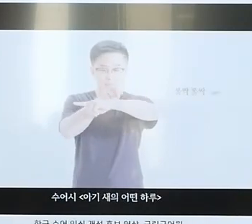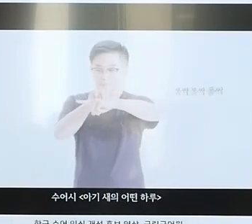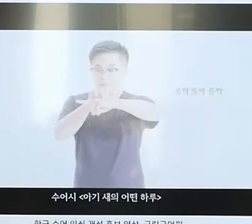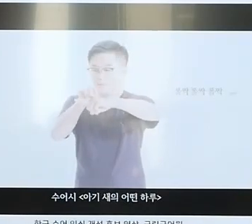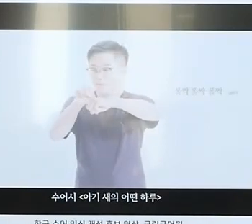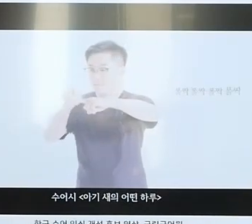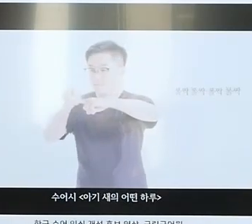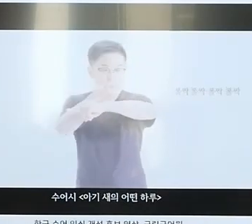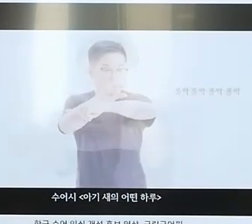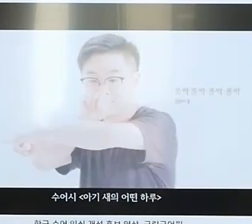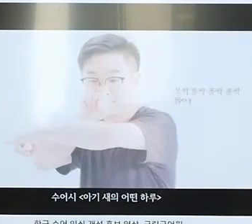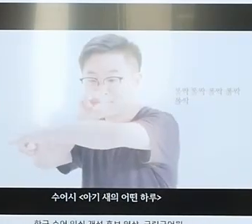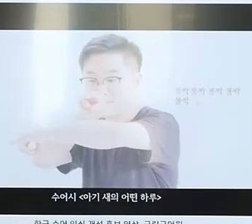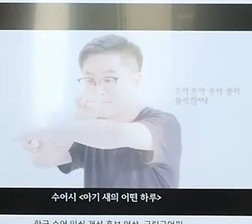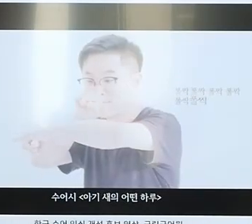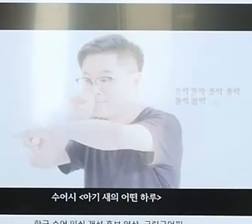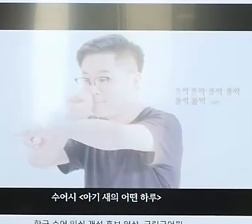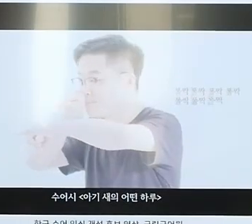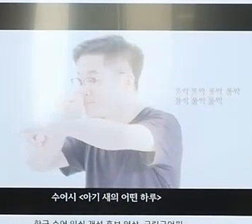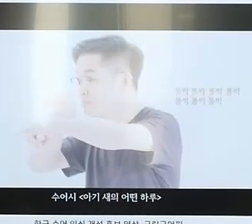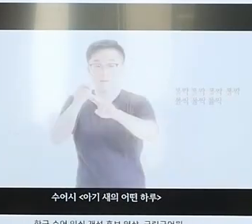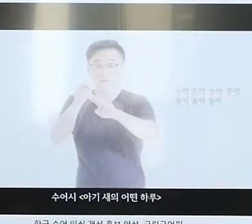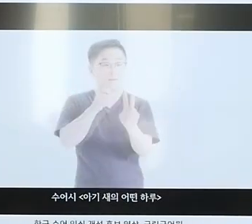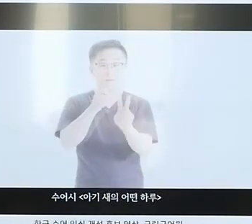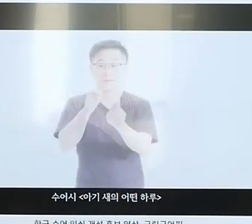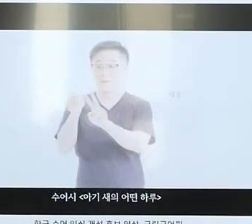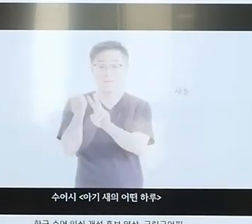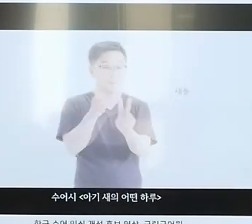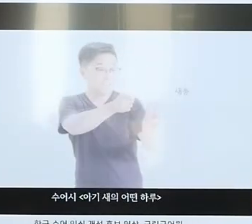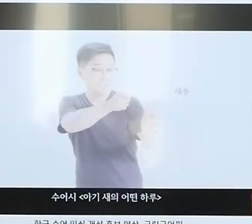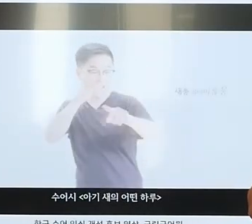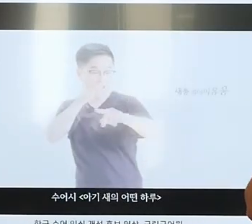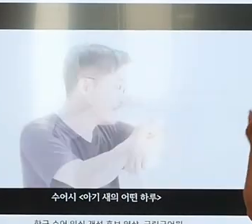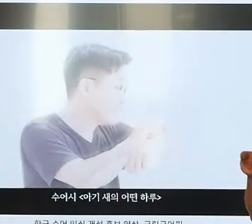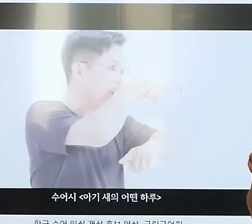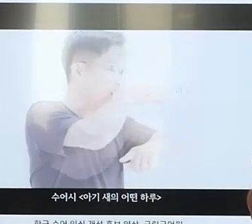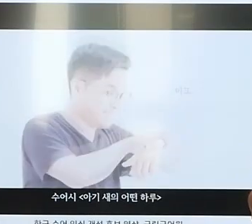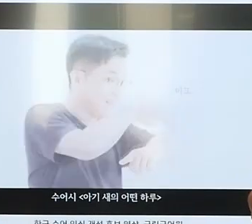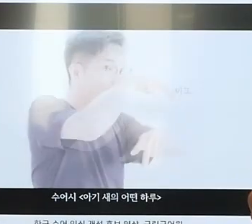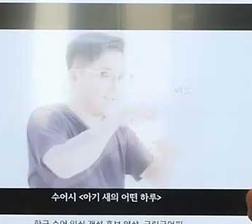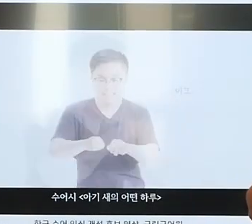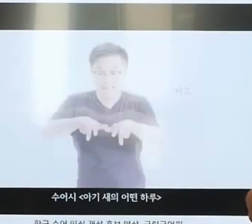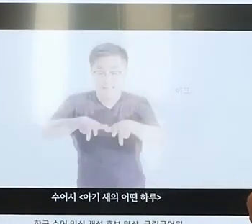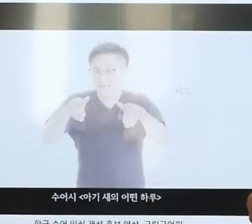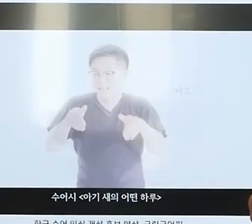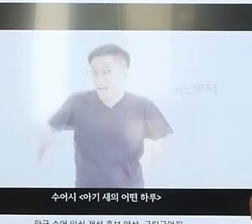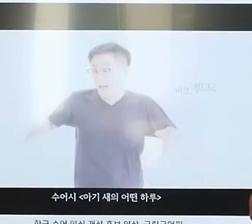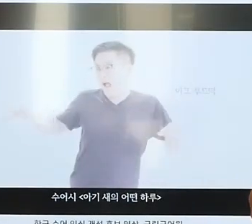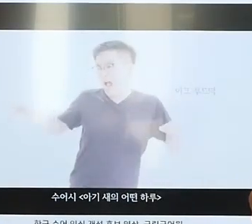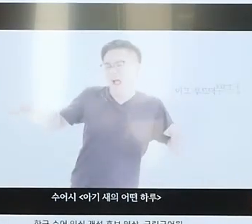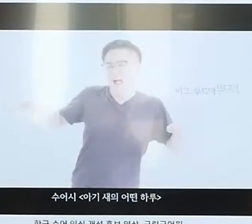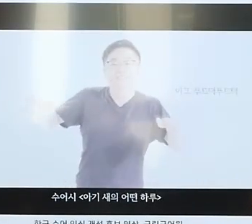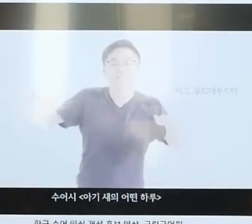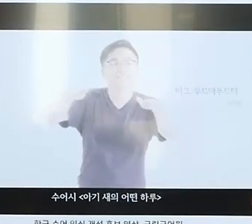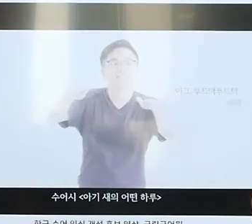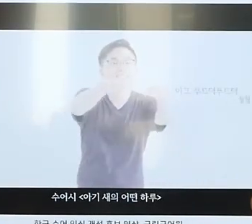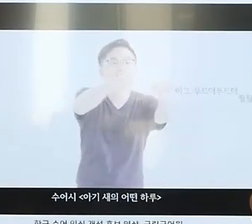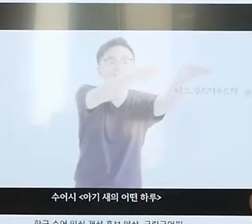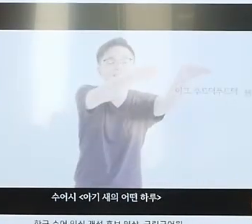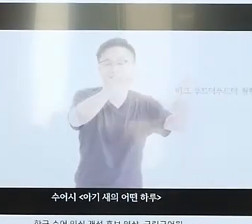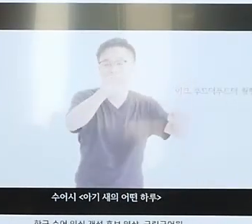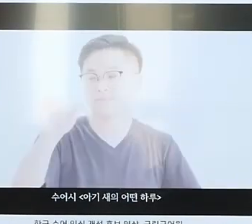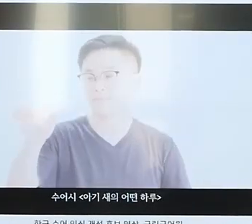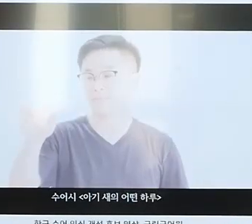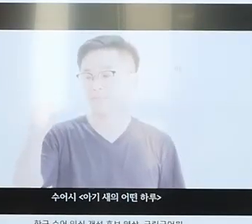농인분들이 사용하기를 기대하면서 그 개발을 하고 있는 기술인데요. 이제 아까 그 유성민 책임님께서 마지막에 보여주신 영상